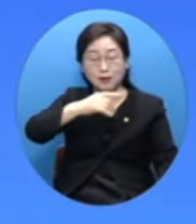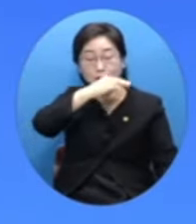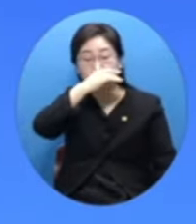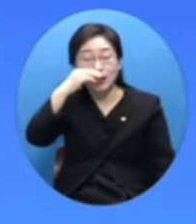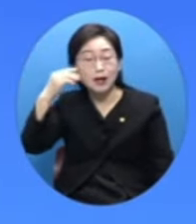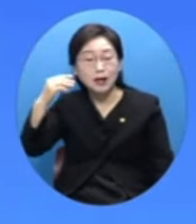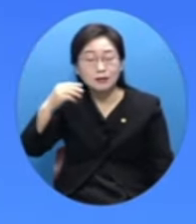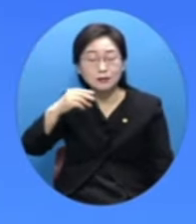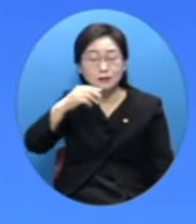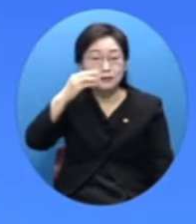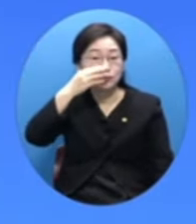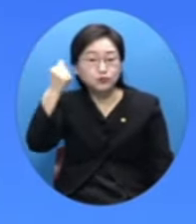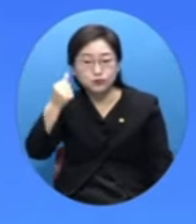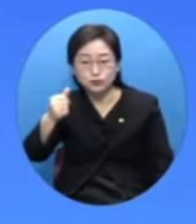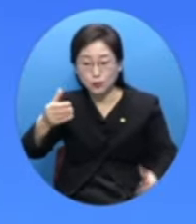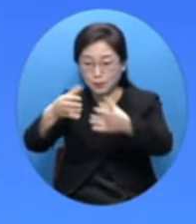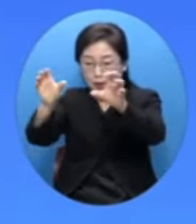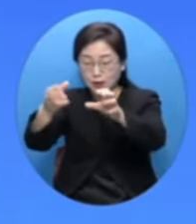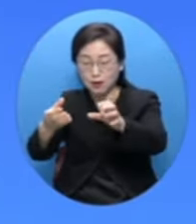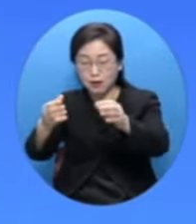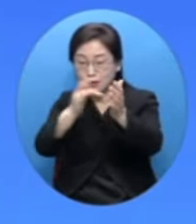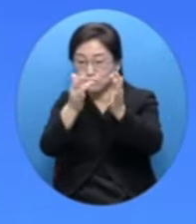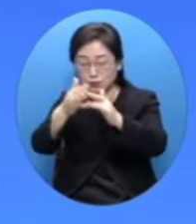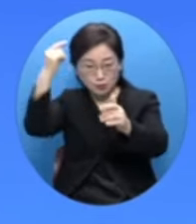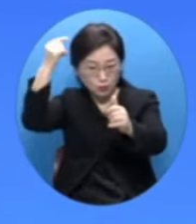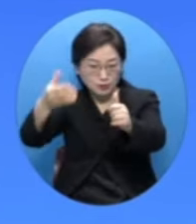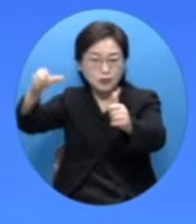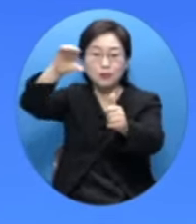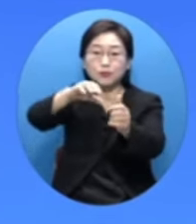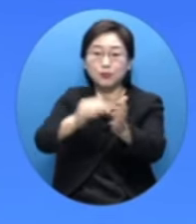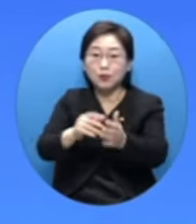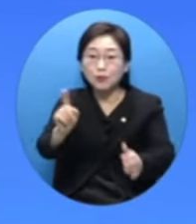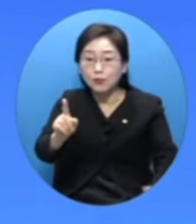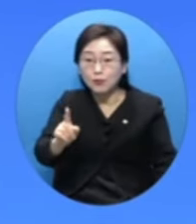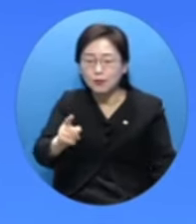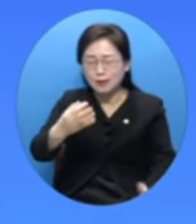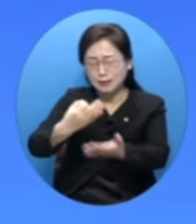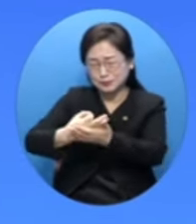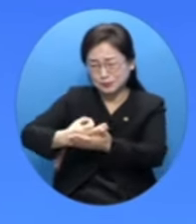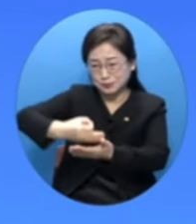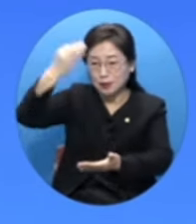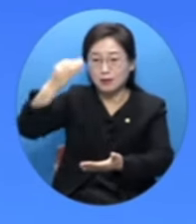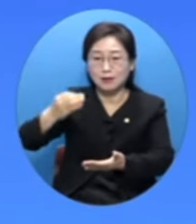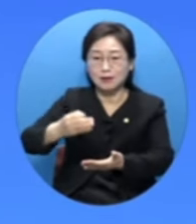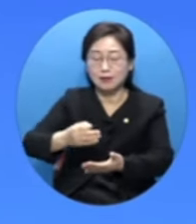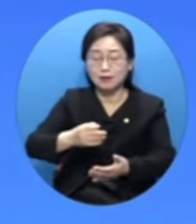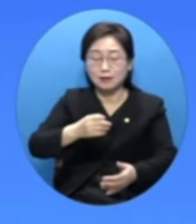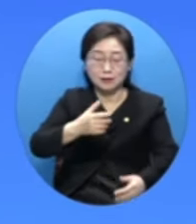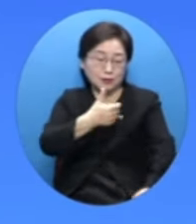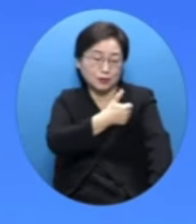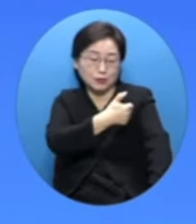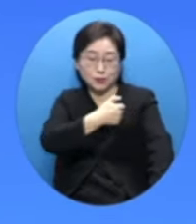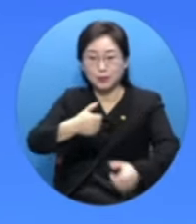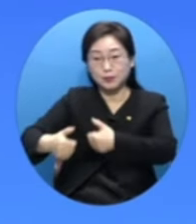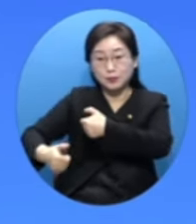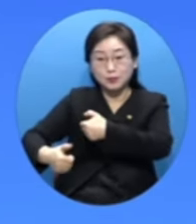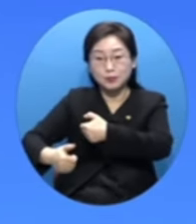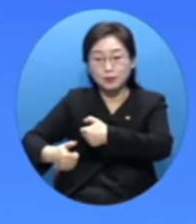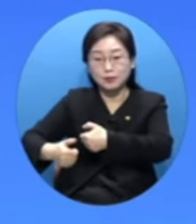깨뜨리고 예수님께 부었습니다. 요즘으로 말하면 아주 값비싼 향수를 갖다가